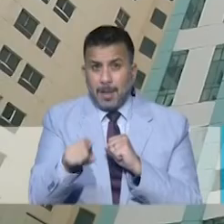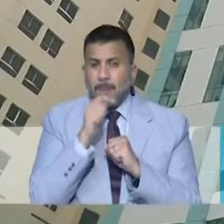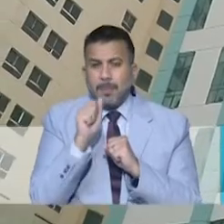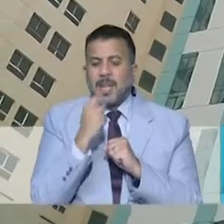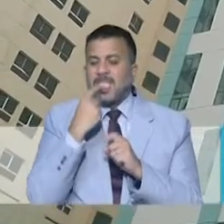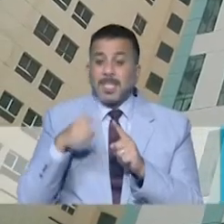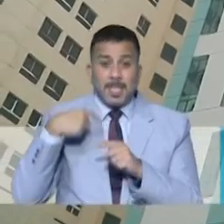القادم